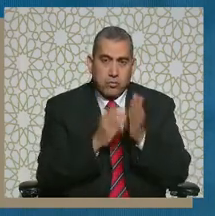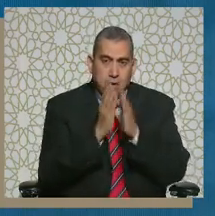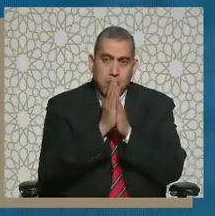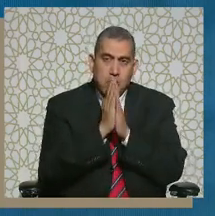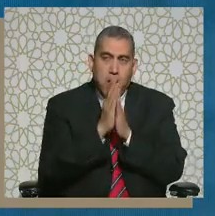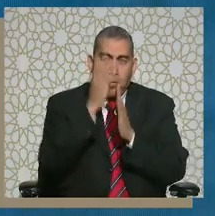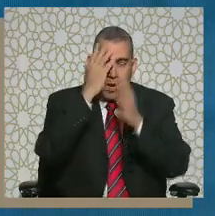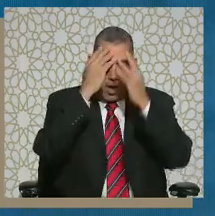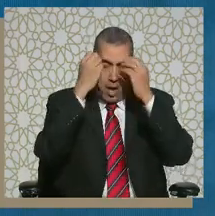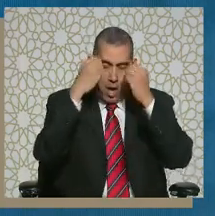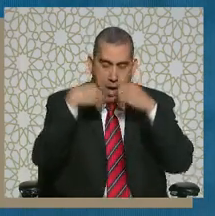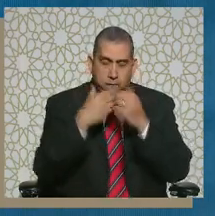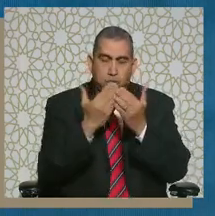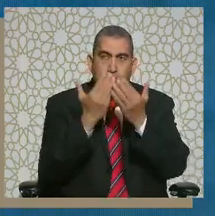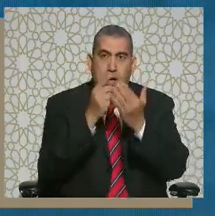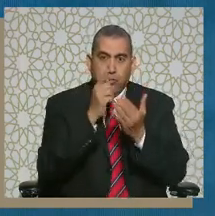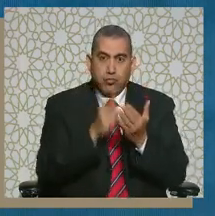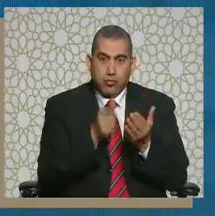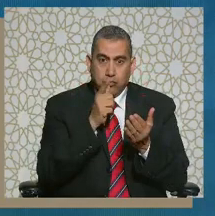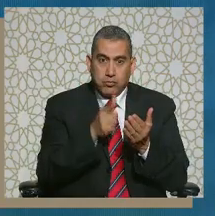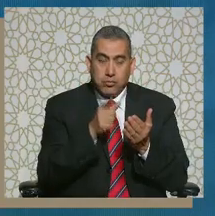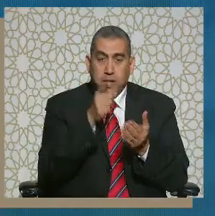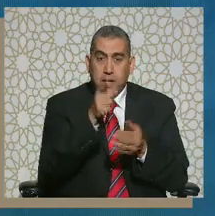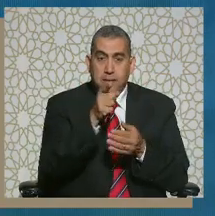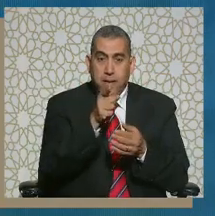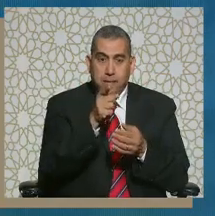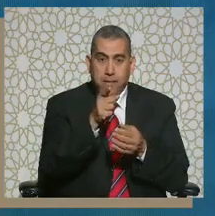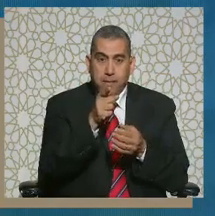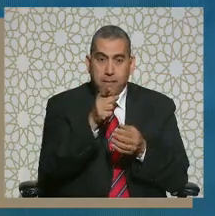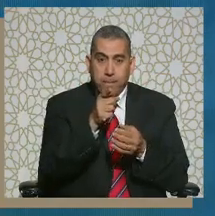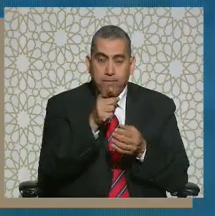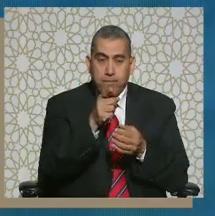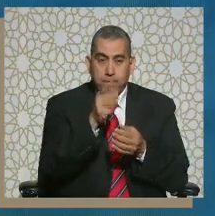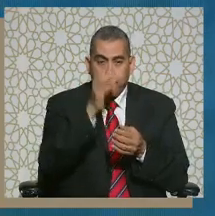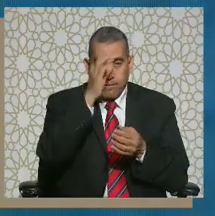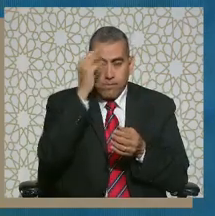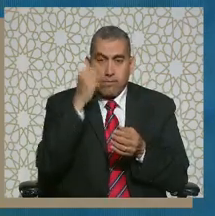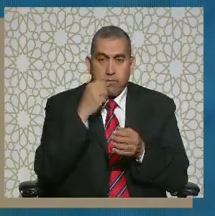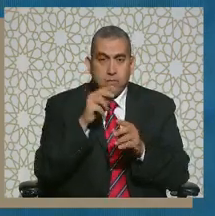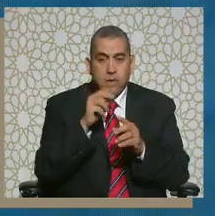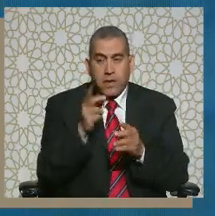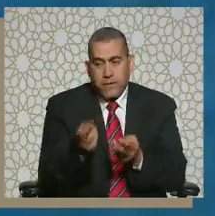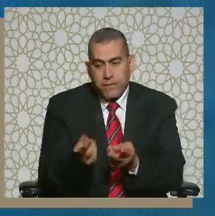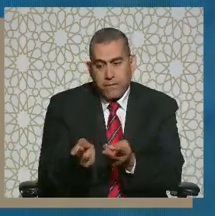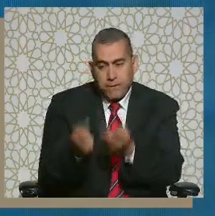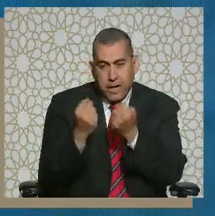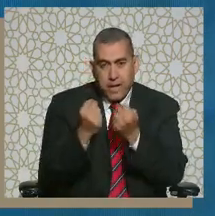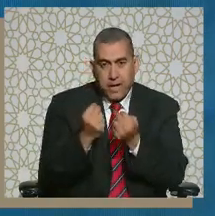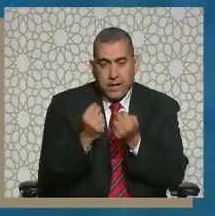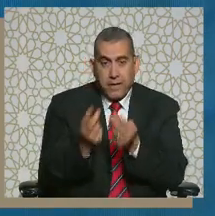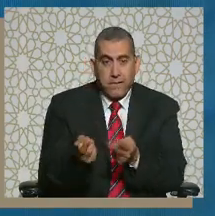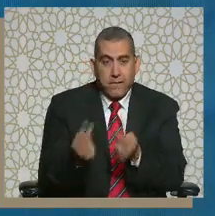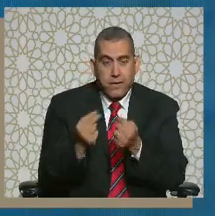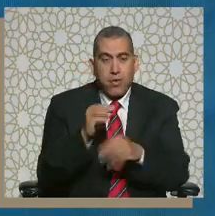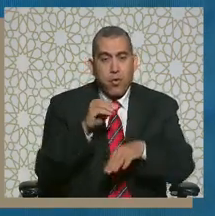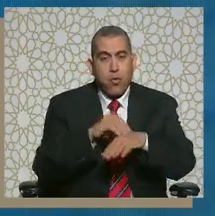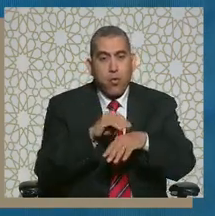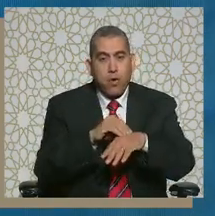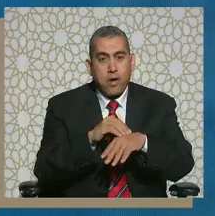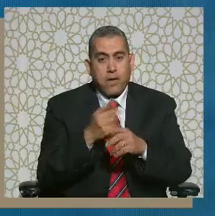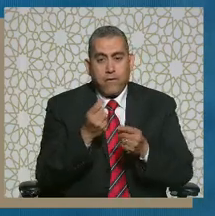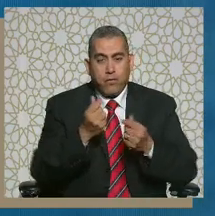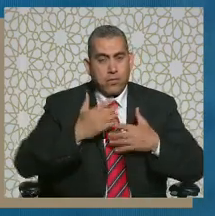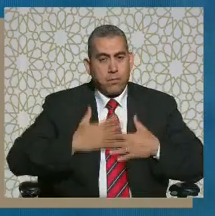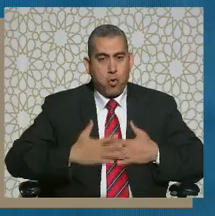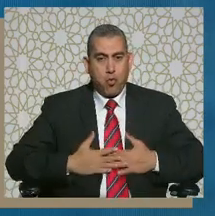يعفو عما فعلت انت لو ان واحد سارق بنقول له ايه هو معوش فلوس